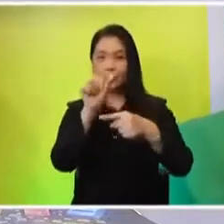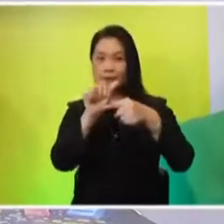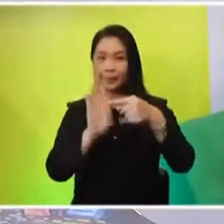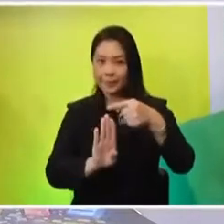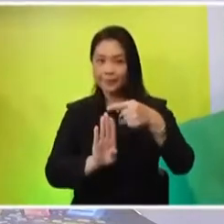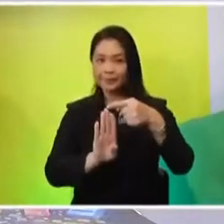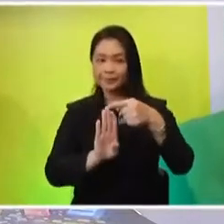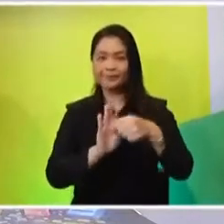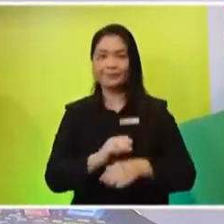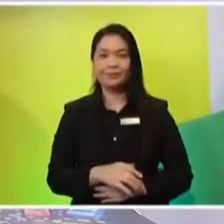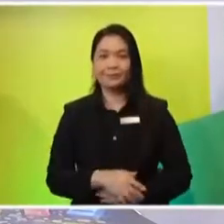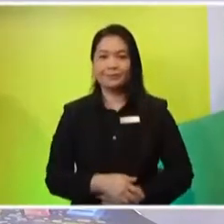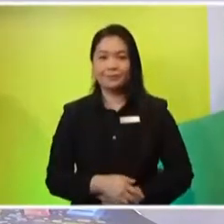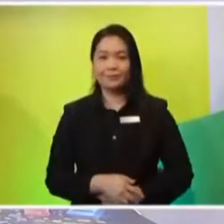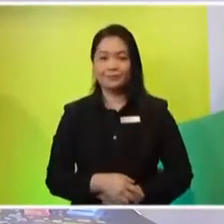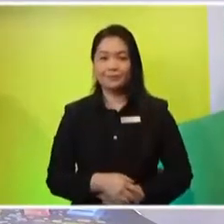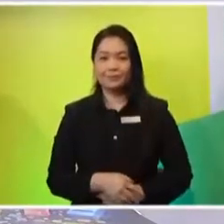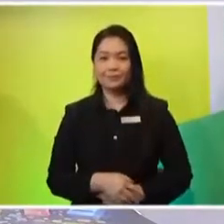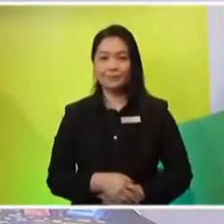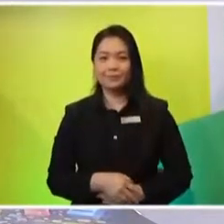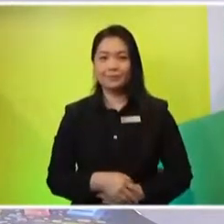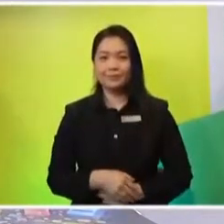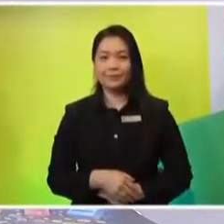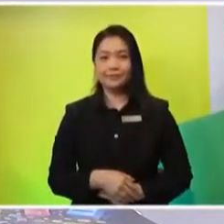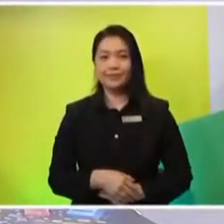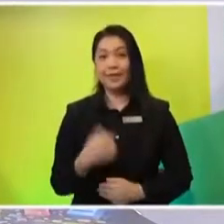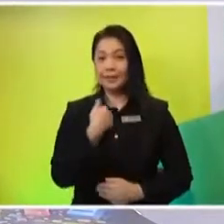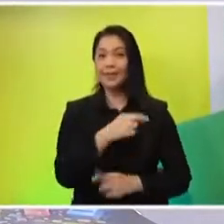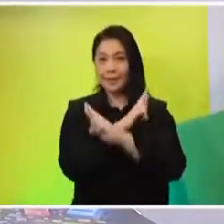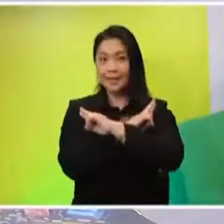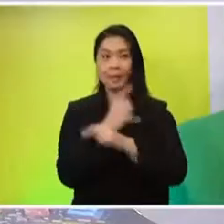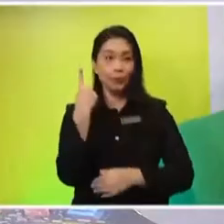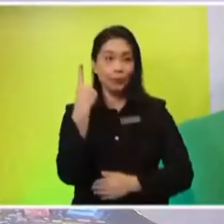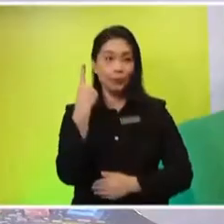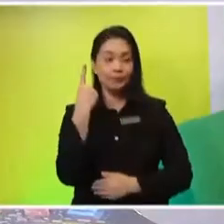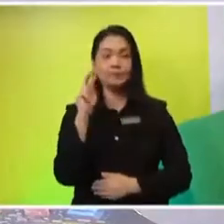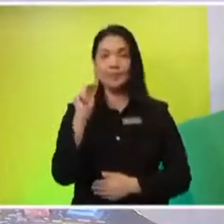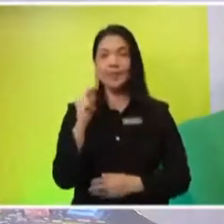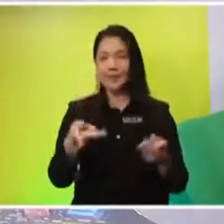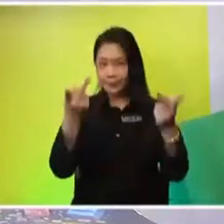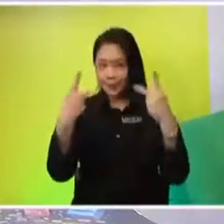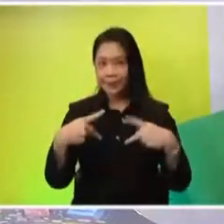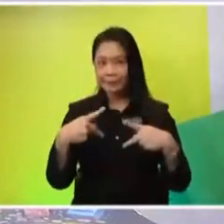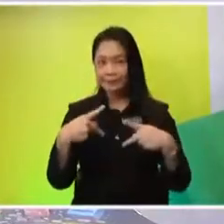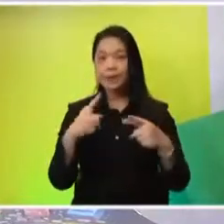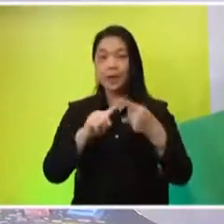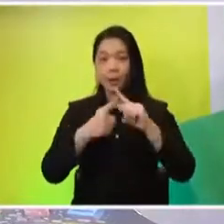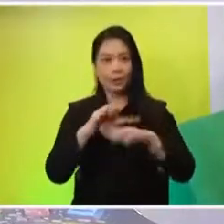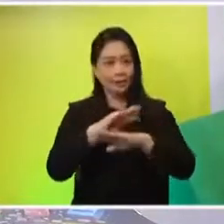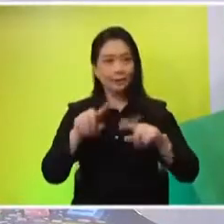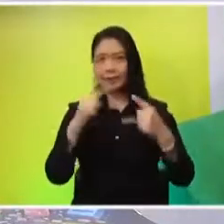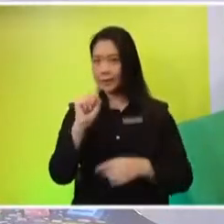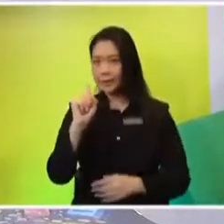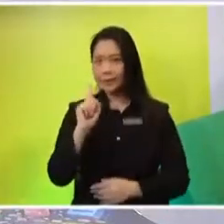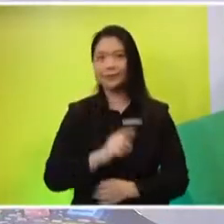tak betul? Apa yang saya faham tentang pecahan? Okey. Kalau macam tu kita berhenti berat dulu, boleh cikgu? Boleh, Mira. Okey, kita kembali selepas ini. Kawan-kawan di rumah, jangan ke mana-mana.